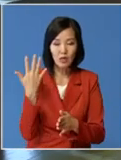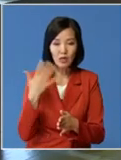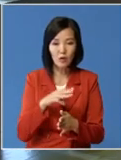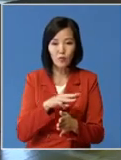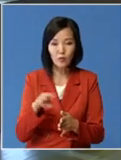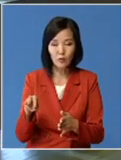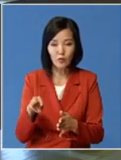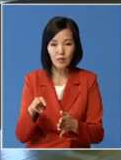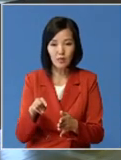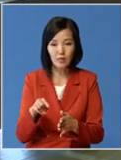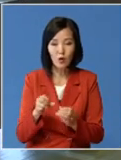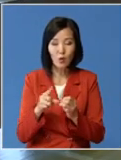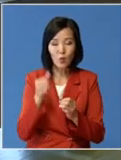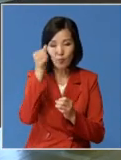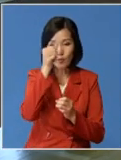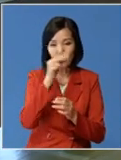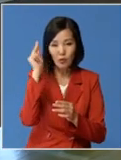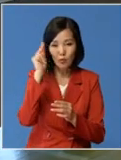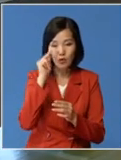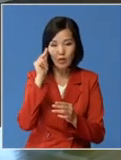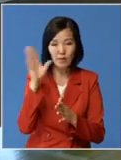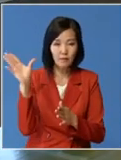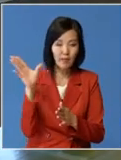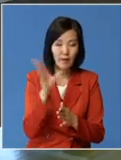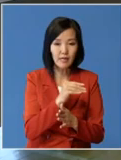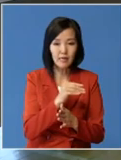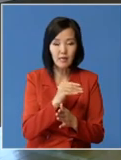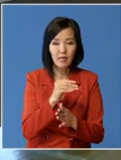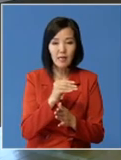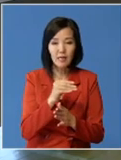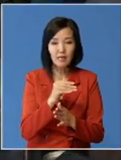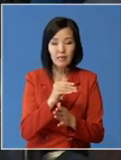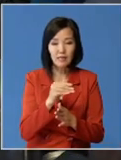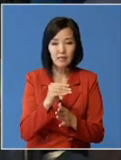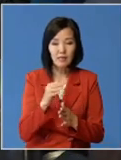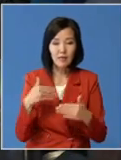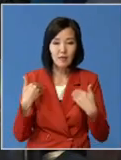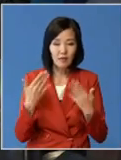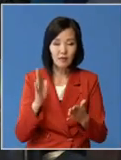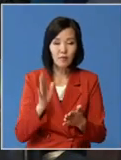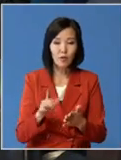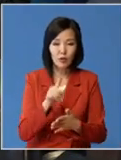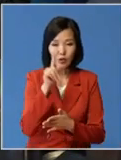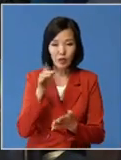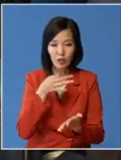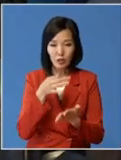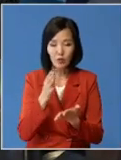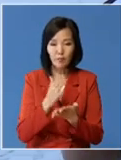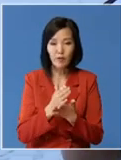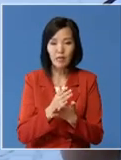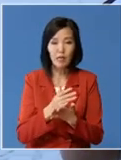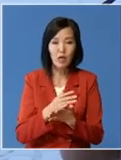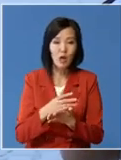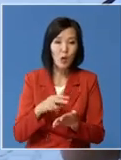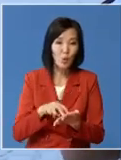Осы уақыт ішінде 11 жыл оқыған, көңілге тоқығандарын таразылайтын болады. Бір үміт, бір күдік, қорқыныш басым. Таң